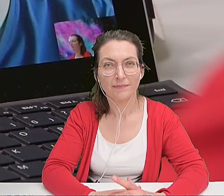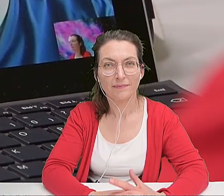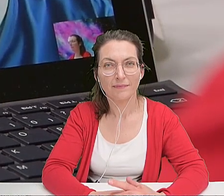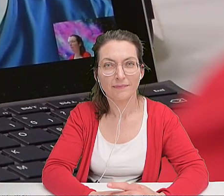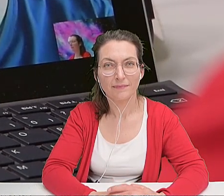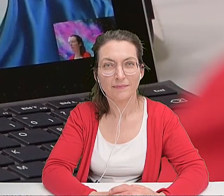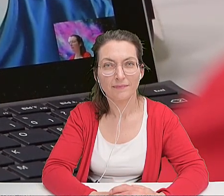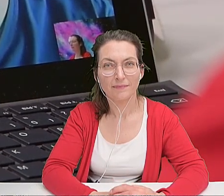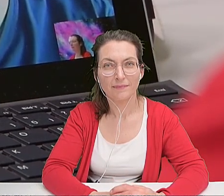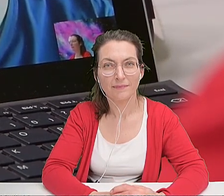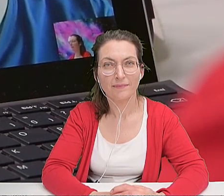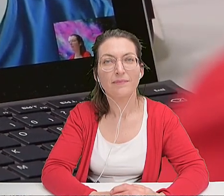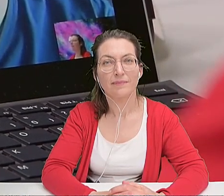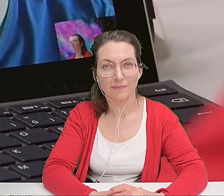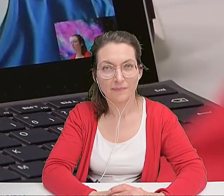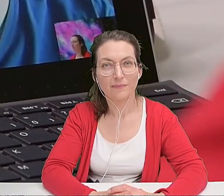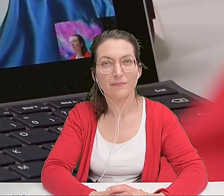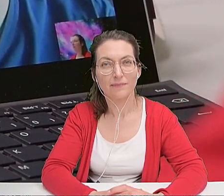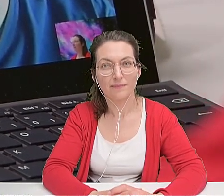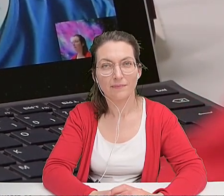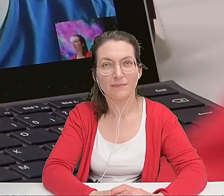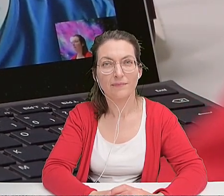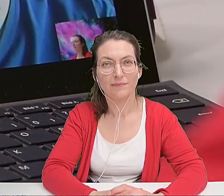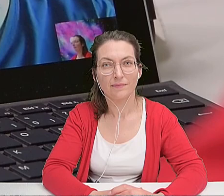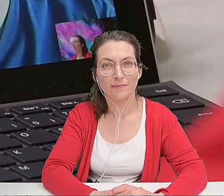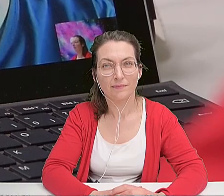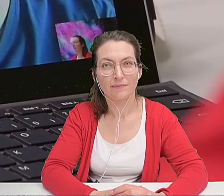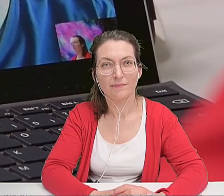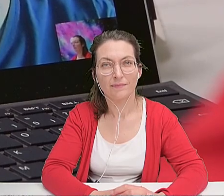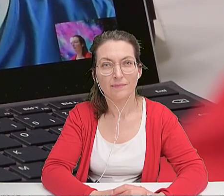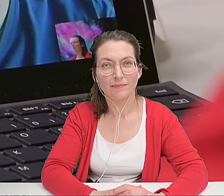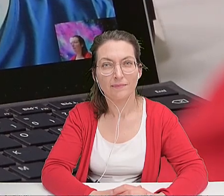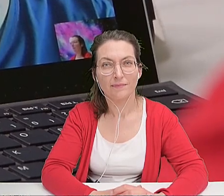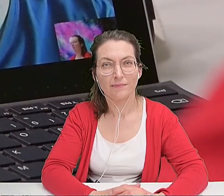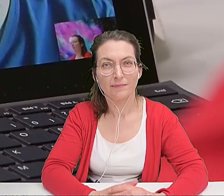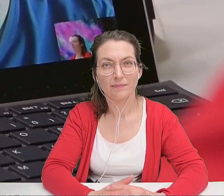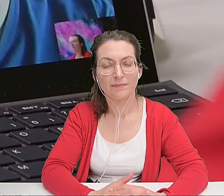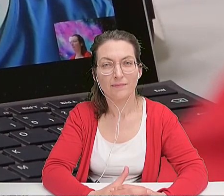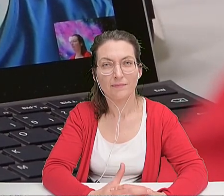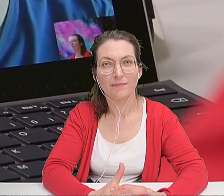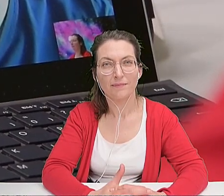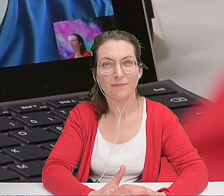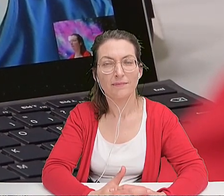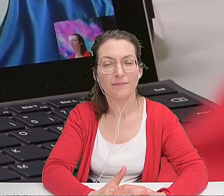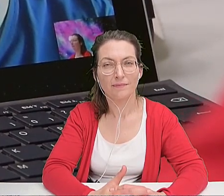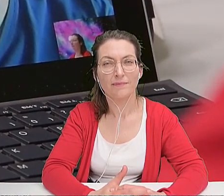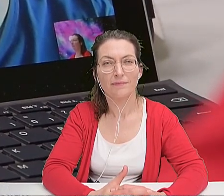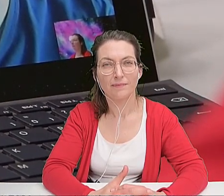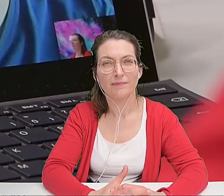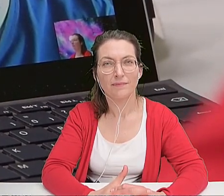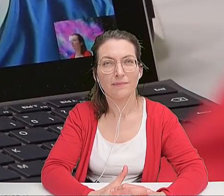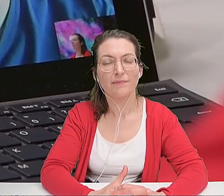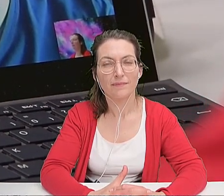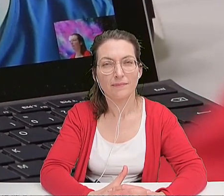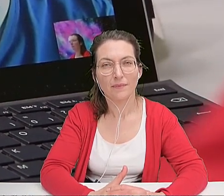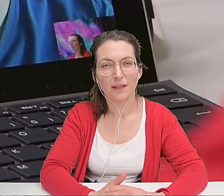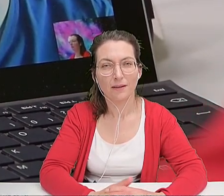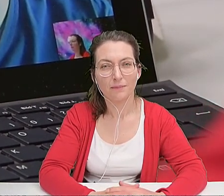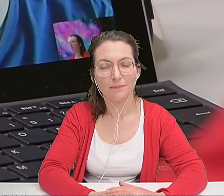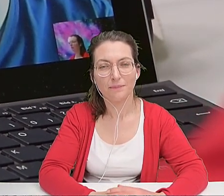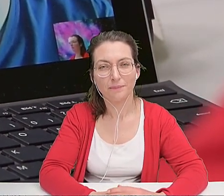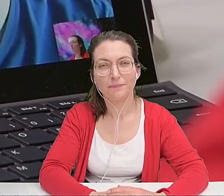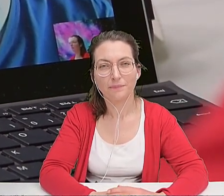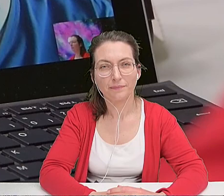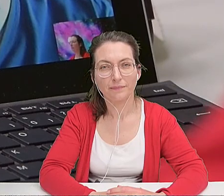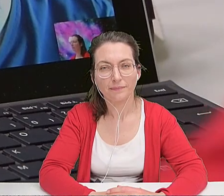Ohne Informatik funktioniert eben fast nichts mehr. Und da brauchen wir junge Leute, die Lust haben, das zu machen. Diesen Spaß wollen wir auch zeigen, dass das wirklich viel Spaß